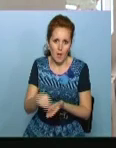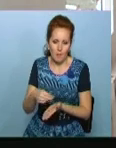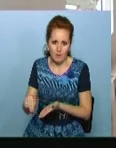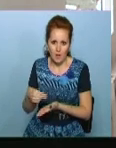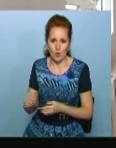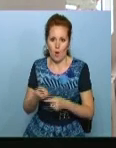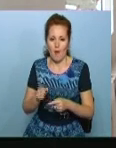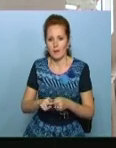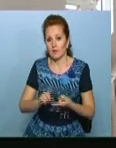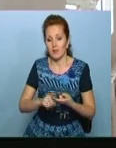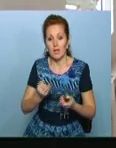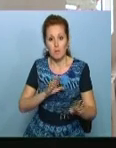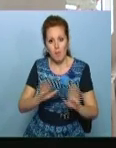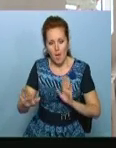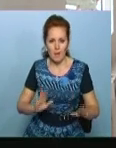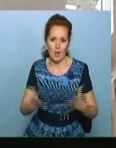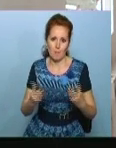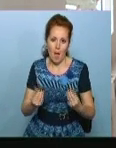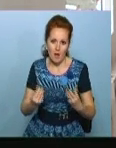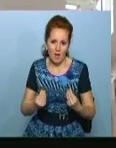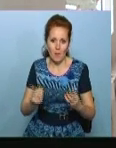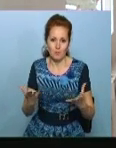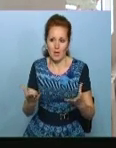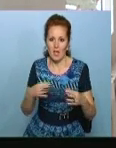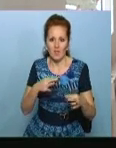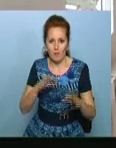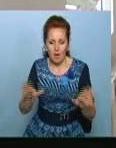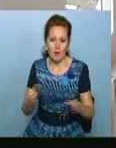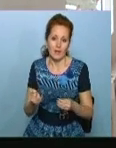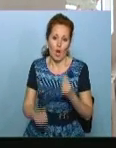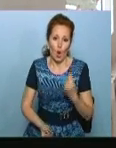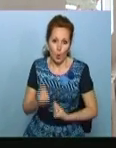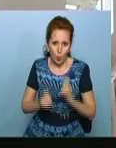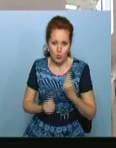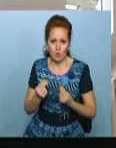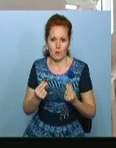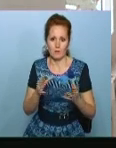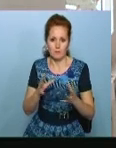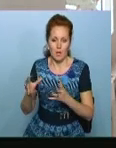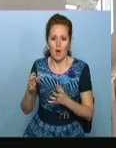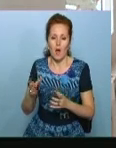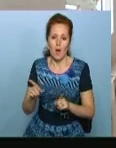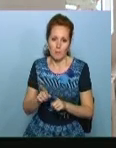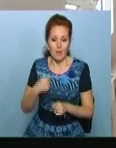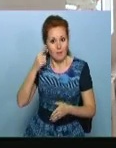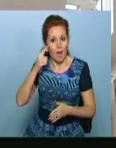касается и мебели, и мягкого инвентаря, и игрушек. И поэтому мы, конечно, с большой